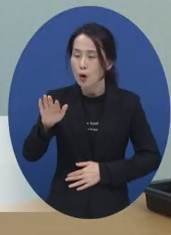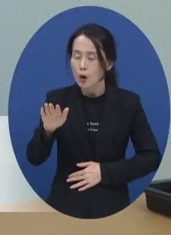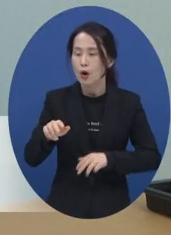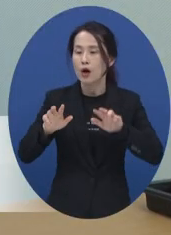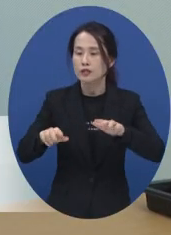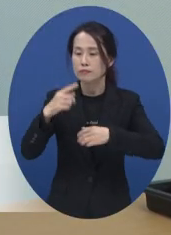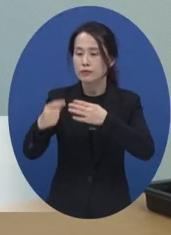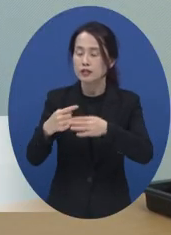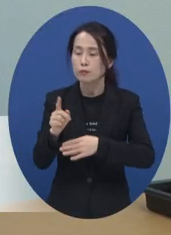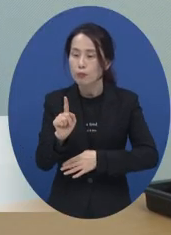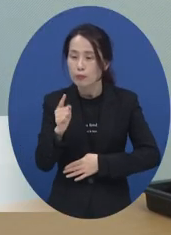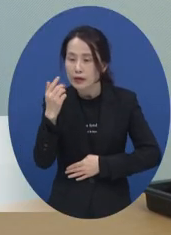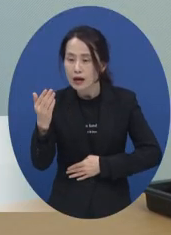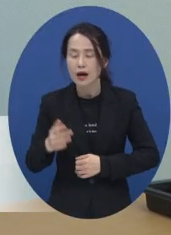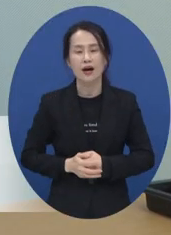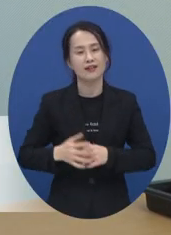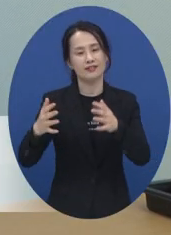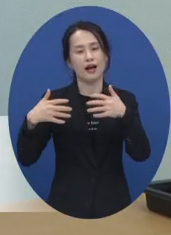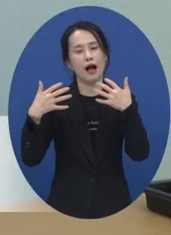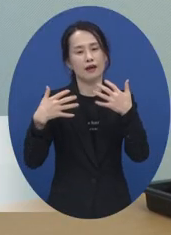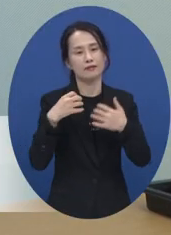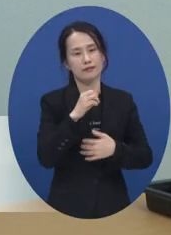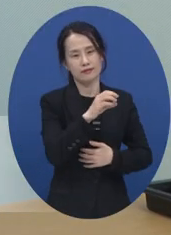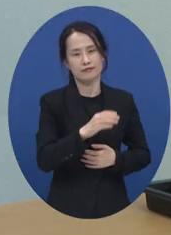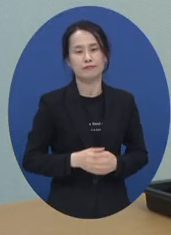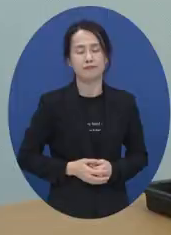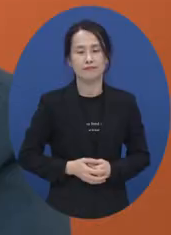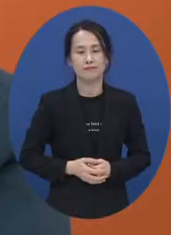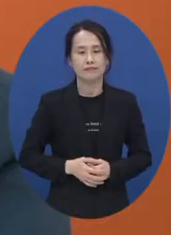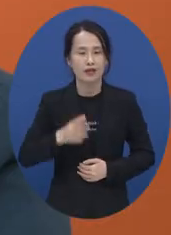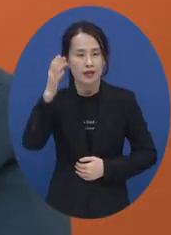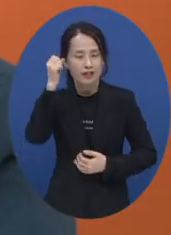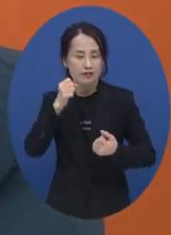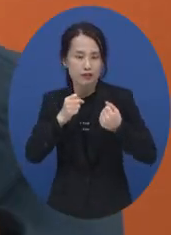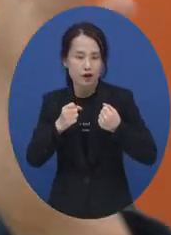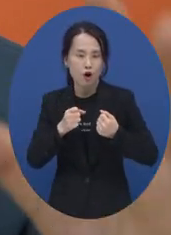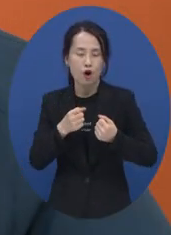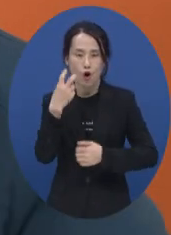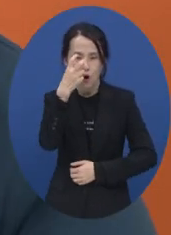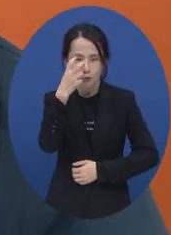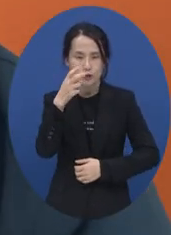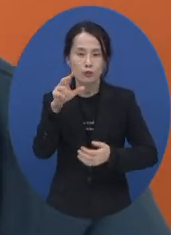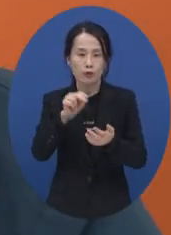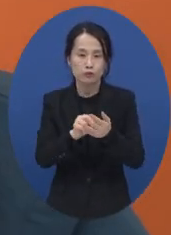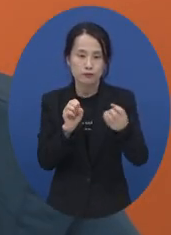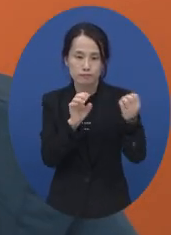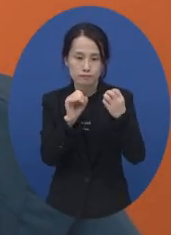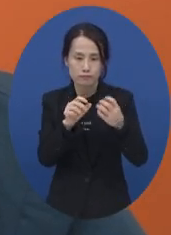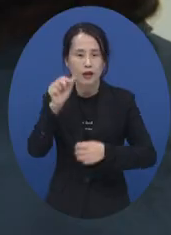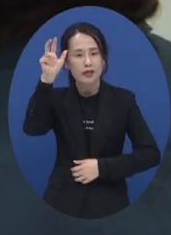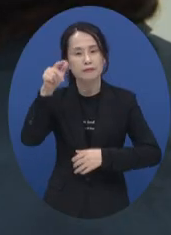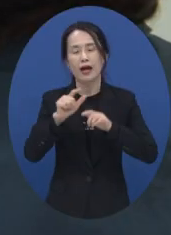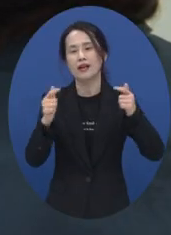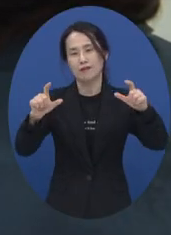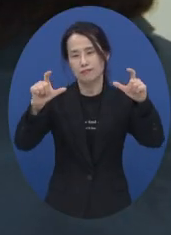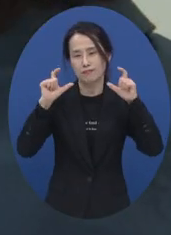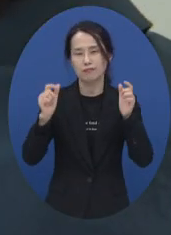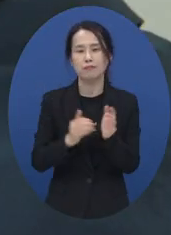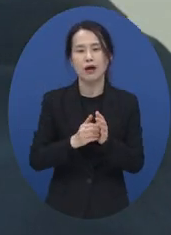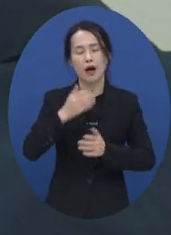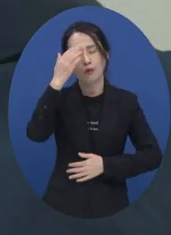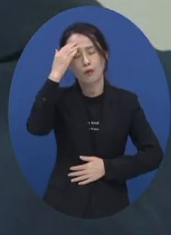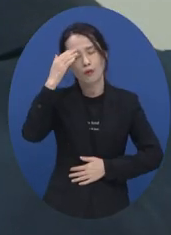지금 계절은 어느 계절이에요? 가을. 네. 기억력 검사와 문진을 통해 치매가 아니라는 판정을